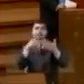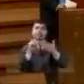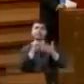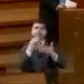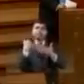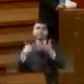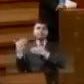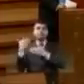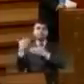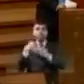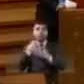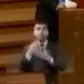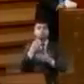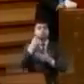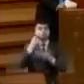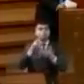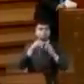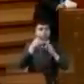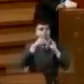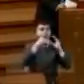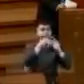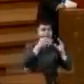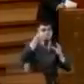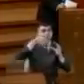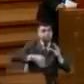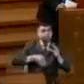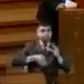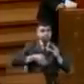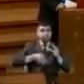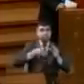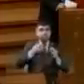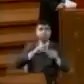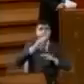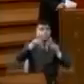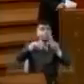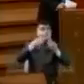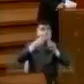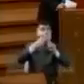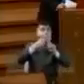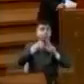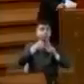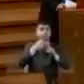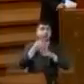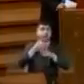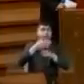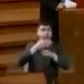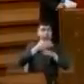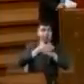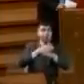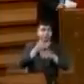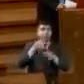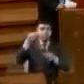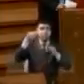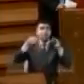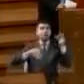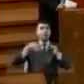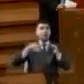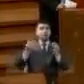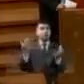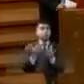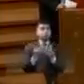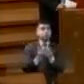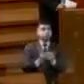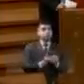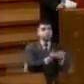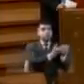ديالكم لجأ شنو درنا؟ جاوبنا لهاكا ولكن لجأنا للقضاء. علاش؟ لأن